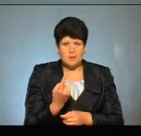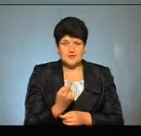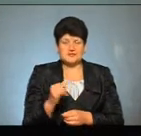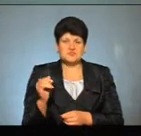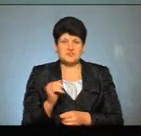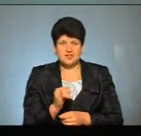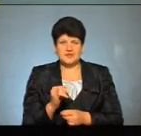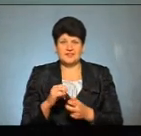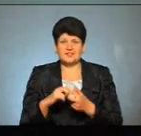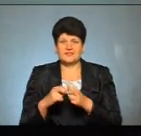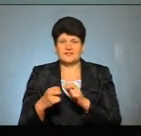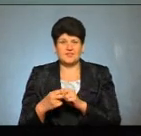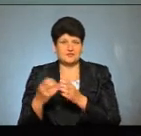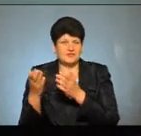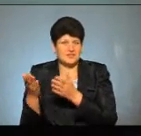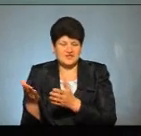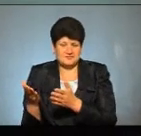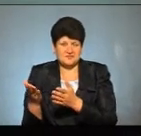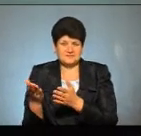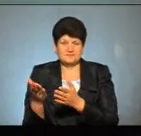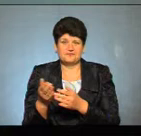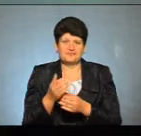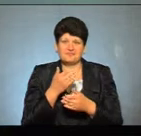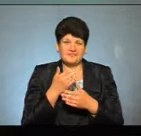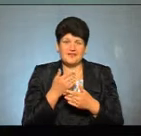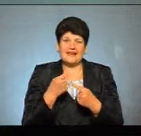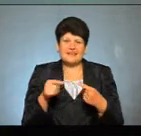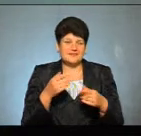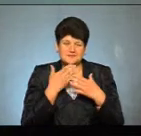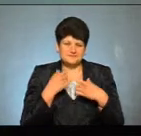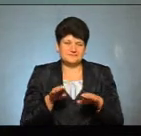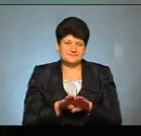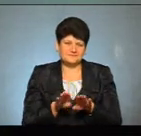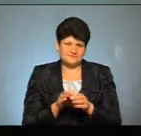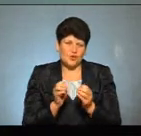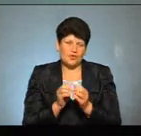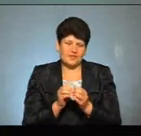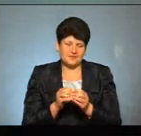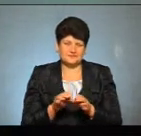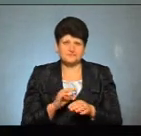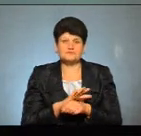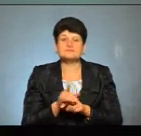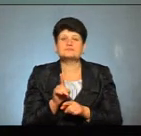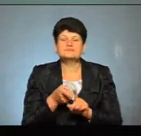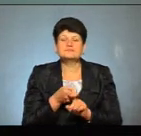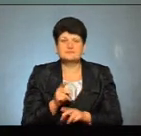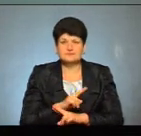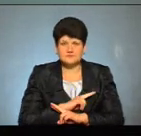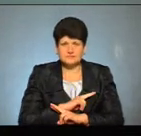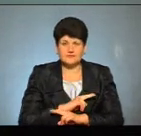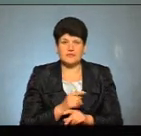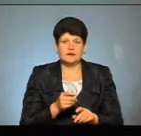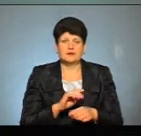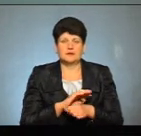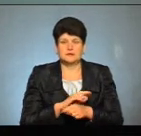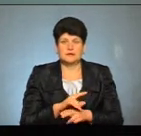і за Дністром в Івано-Франківській області, ніякої. Від чого залежить смертність? Смертність